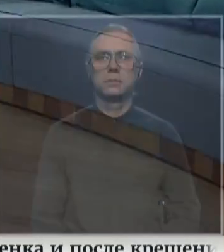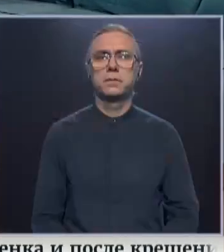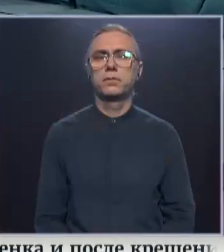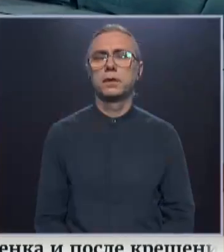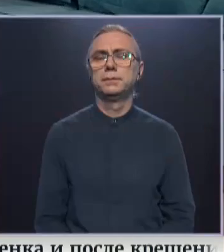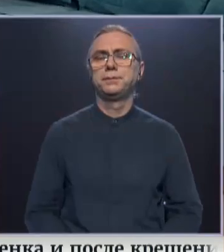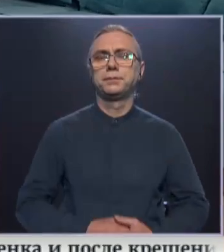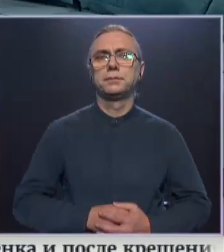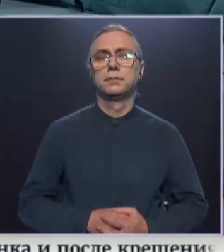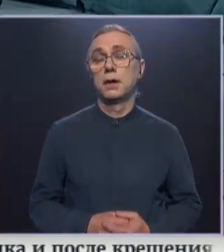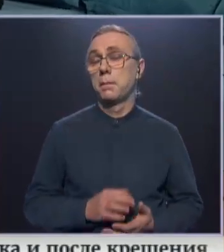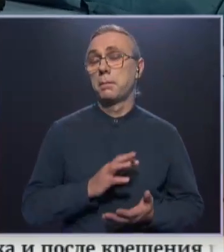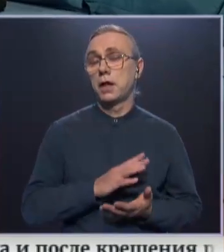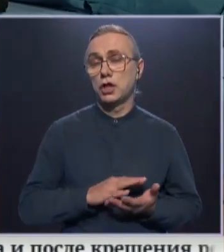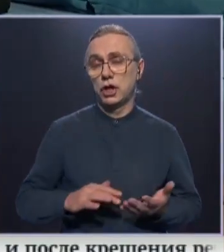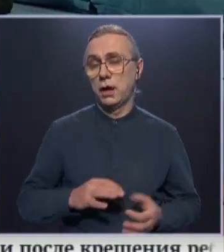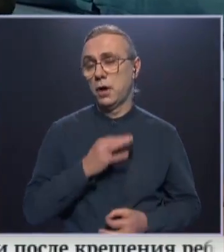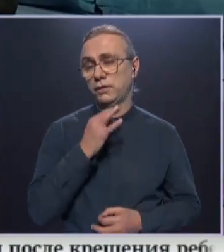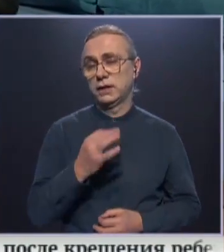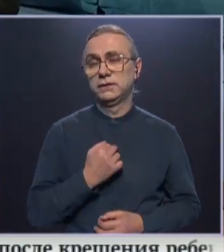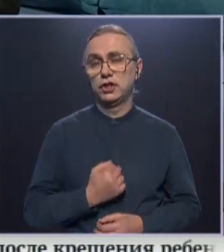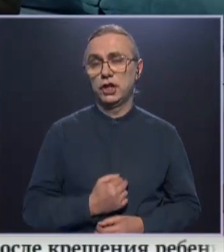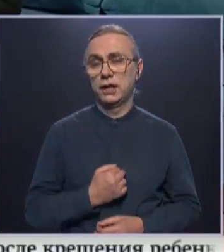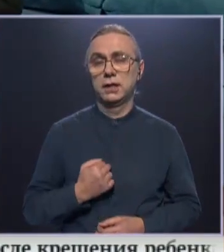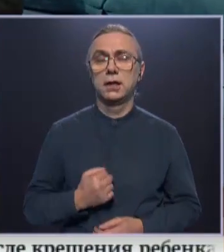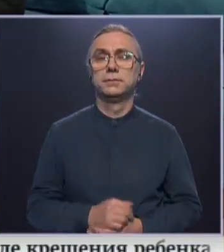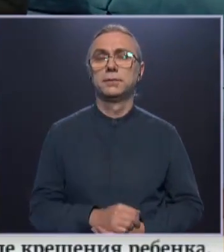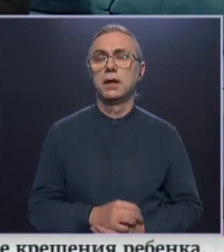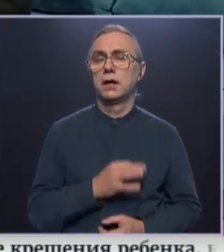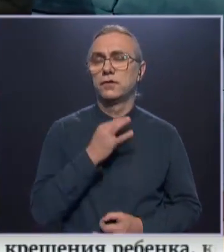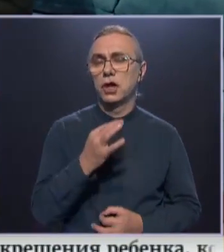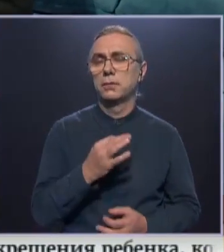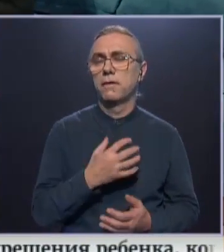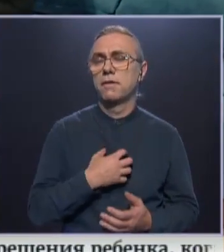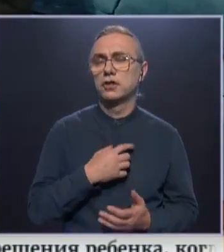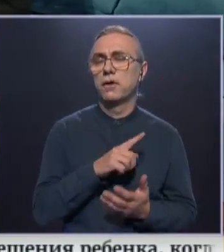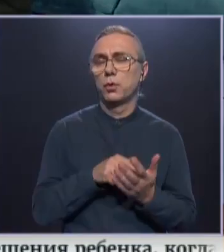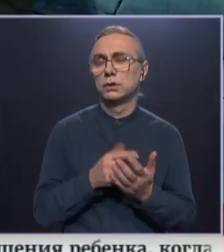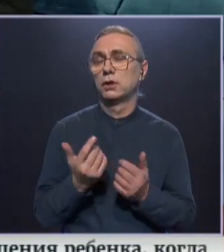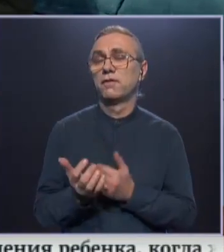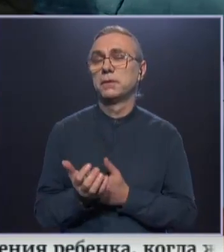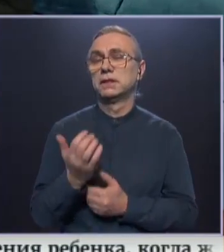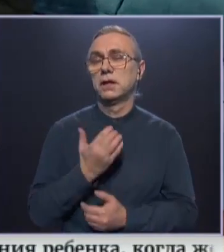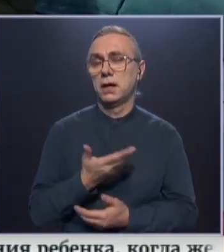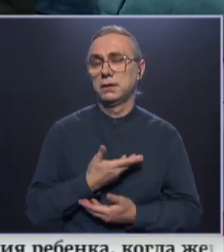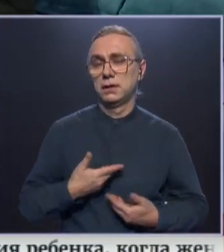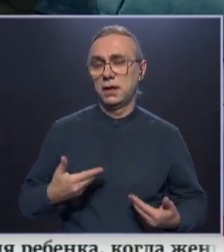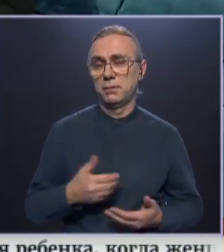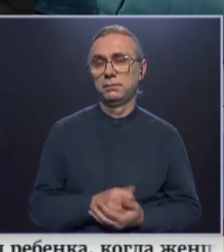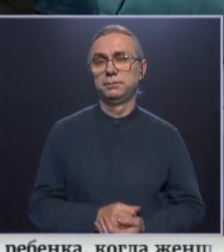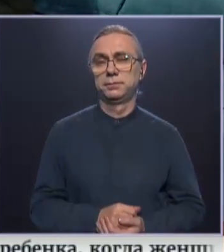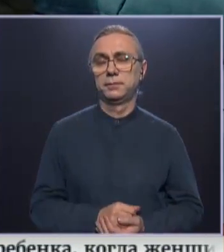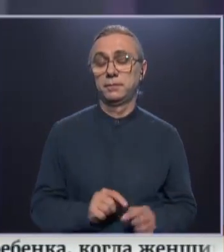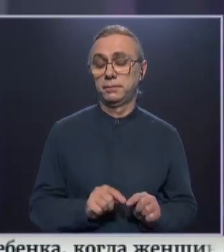Друзья, в прямом эфире продолжается программа «Ответ священника». Возвращаемся к вашим вопросам, которые вы присылаете на наш номер, который вы сейчас видите на своих